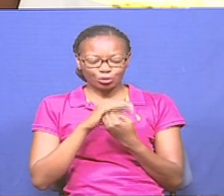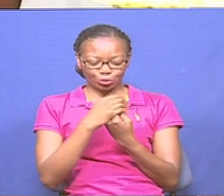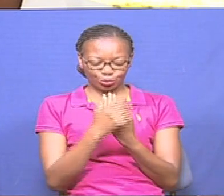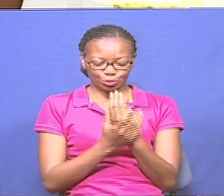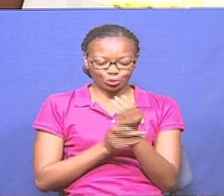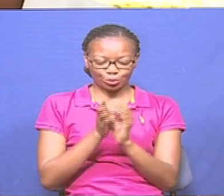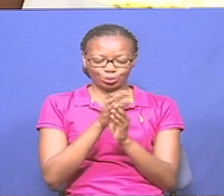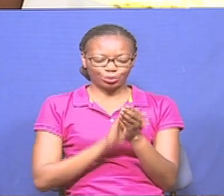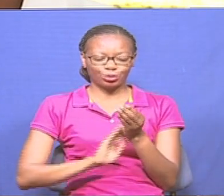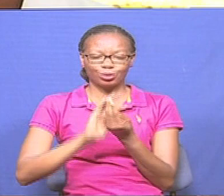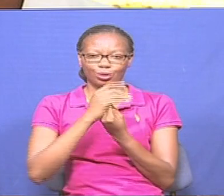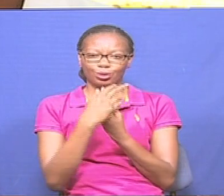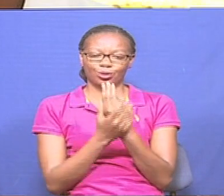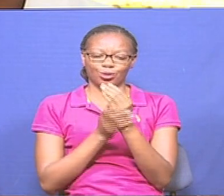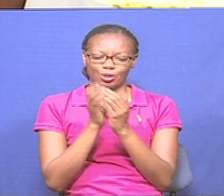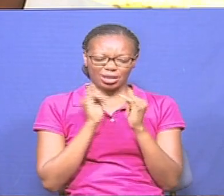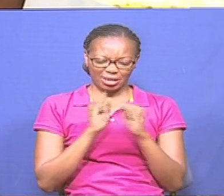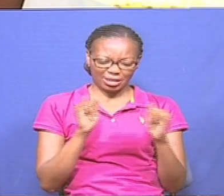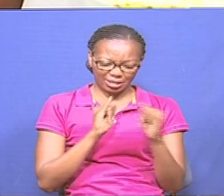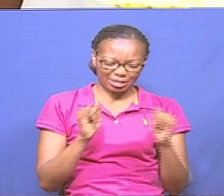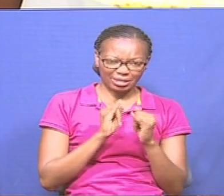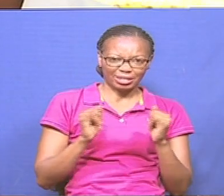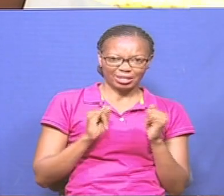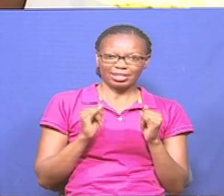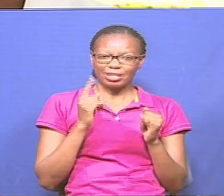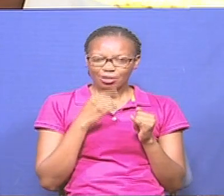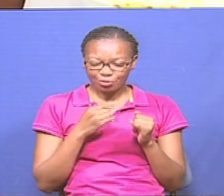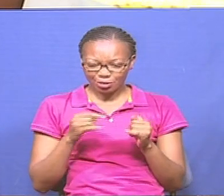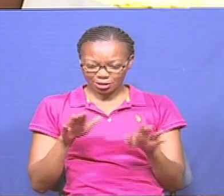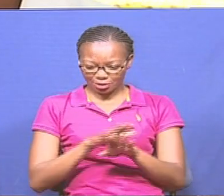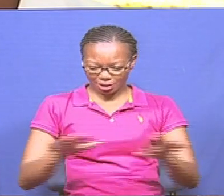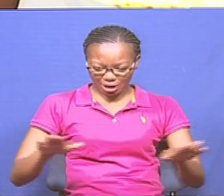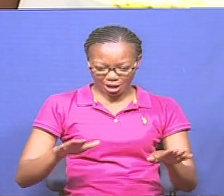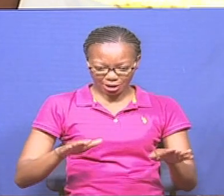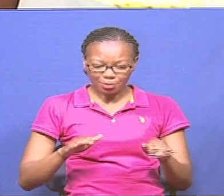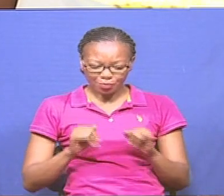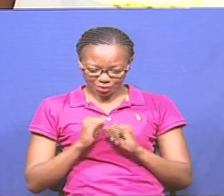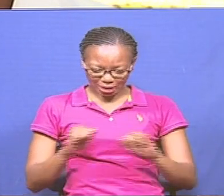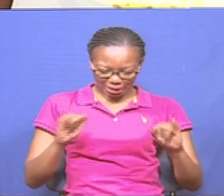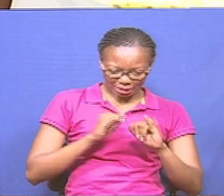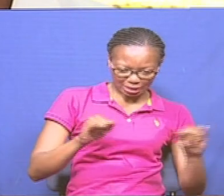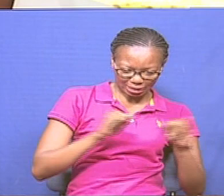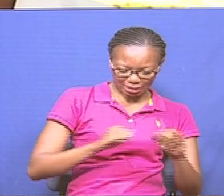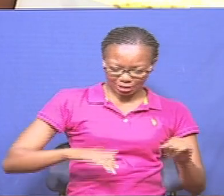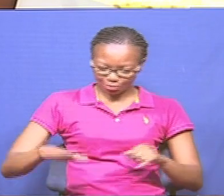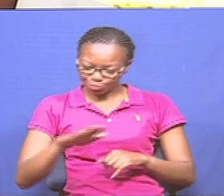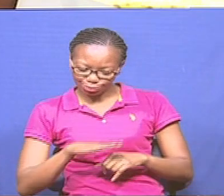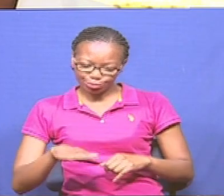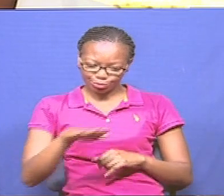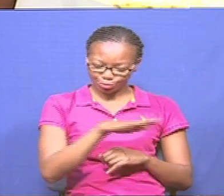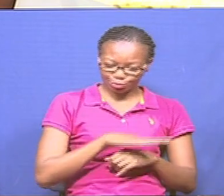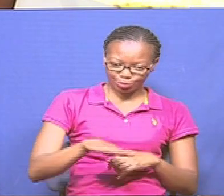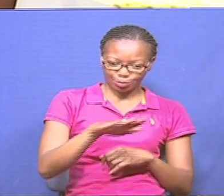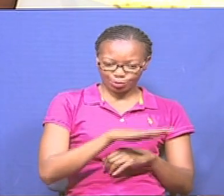Kwanza utaosha tunda, ukishaosha zile tunda utasterilize ama utasafisha mali ambapo utakuwa unafanyia